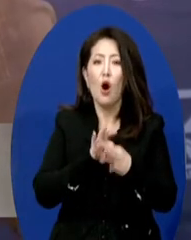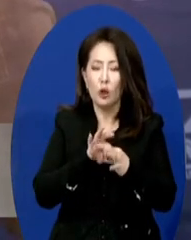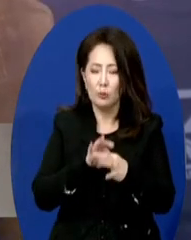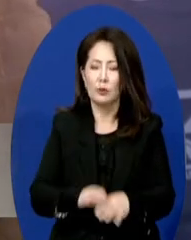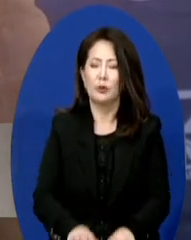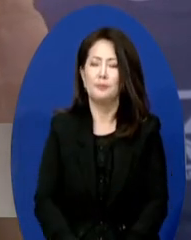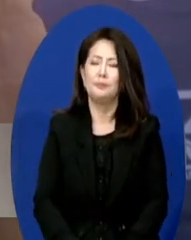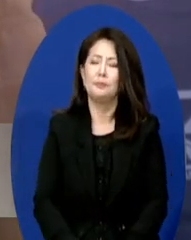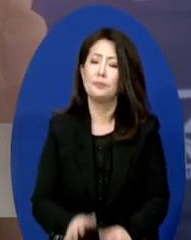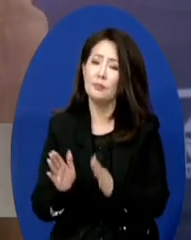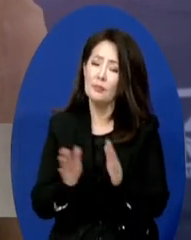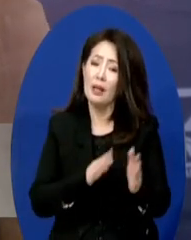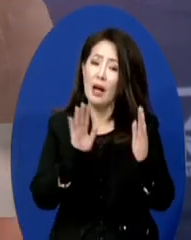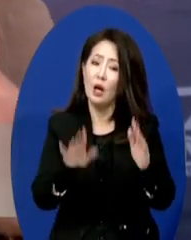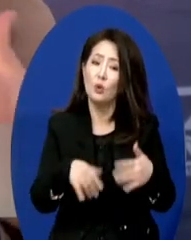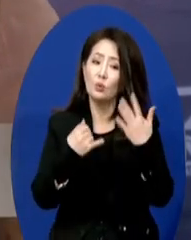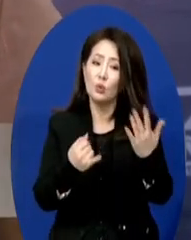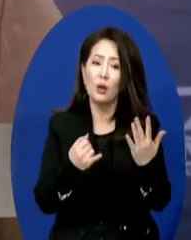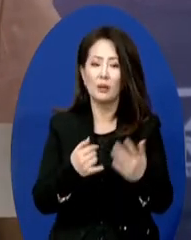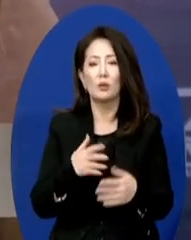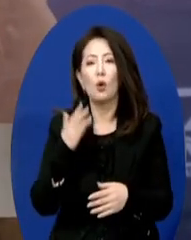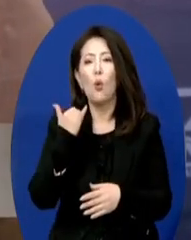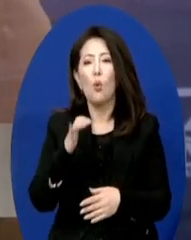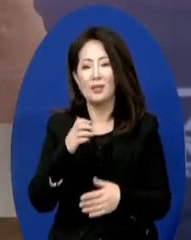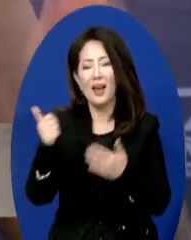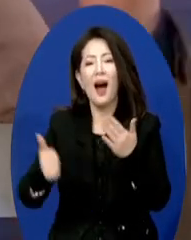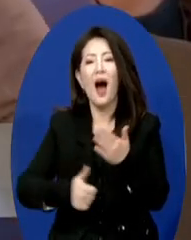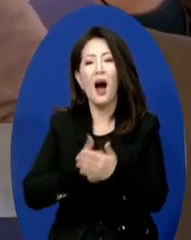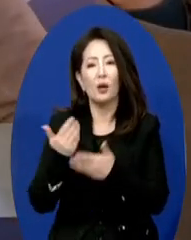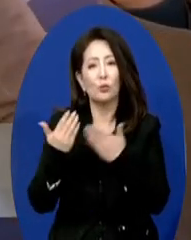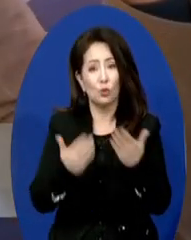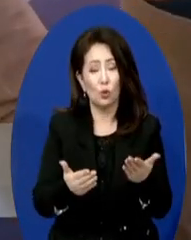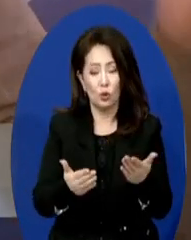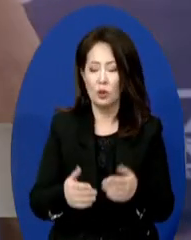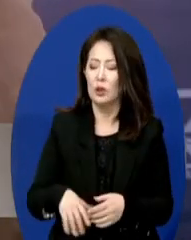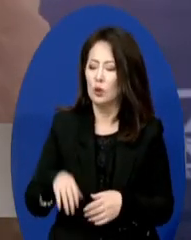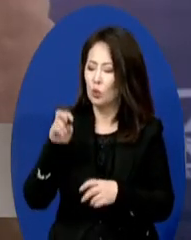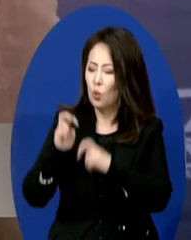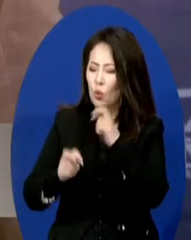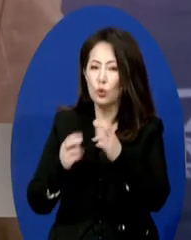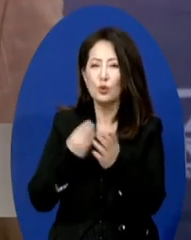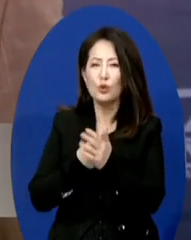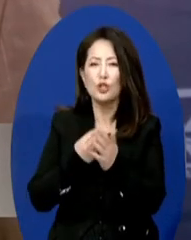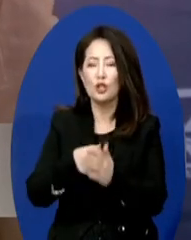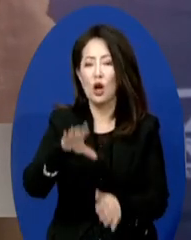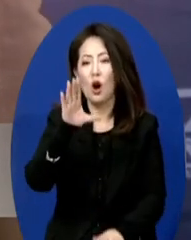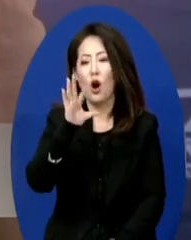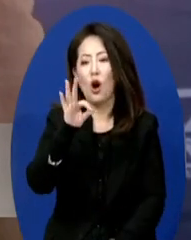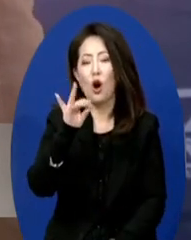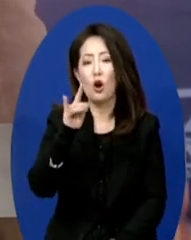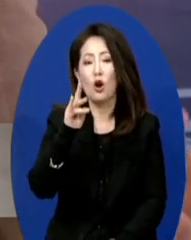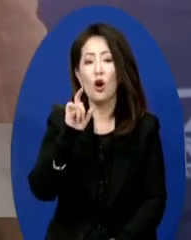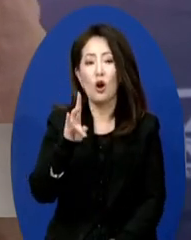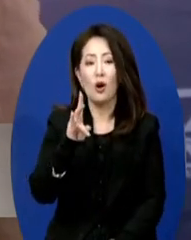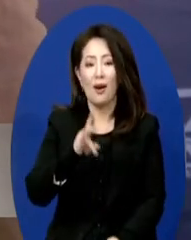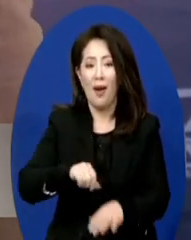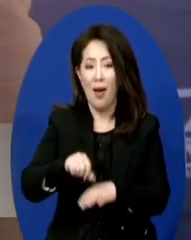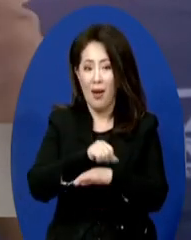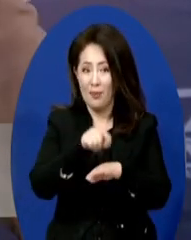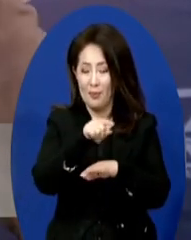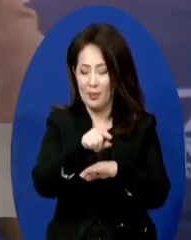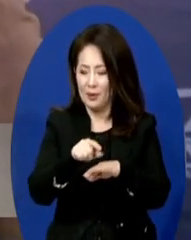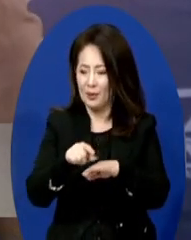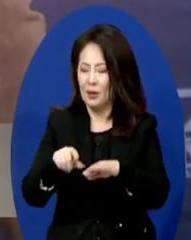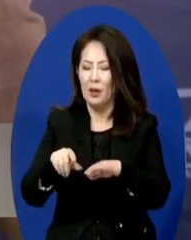нь бол усан хангамж. Усан хангамж бол үйлдвэрлэхээс илүү за одоо бид нар орхон анги болон хэрэглэн тоонд гэдэг хоёр гадаргын